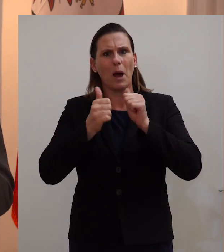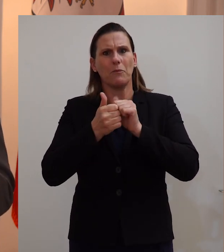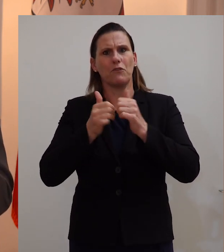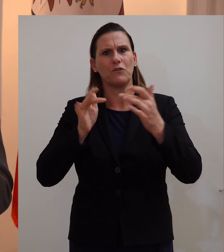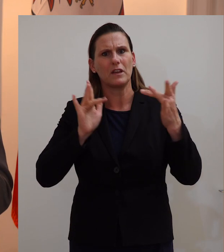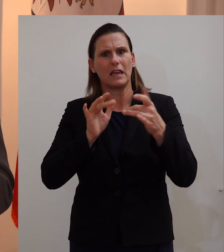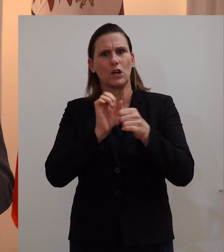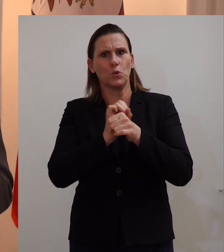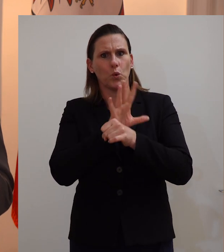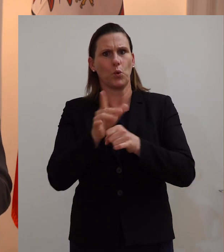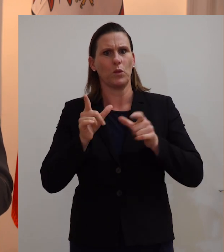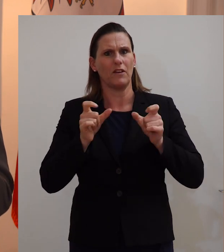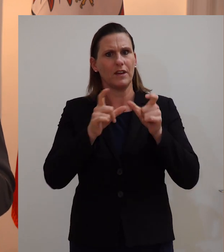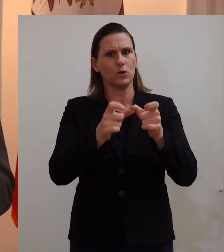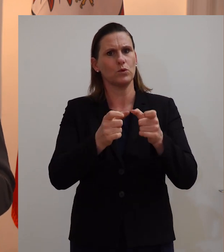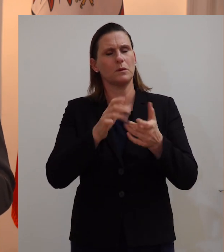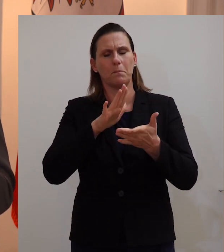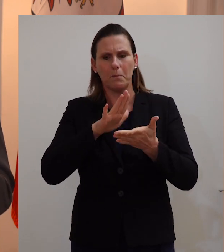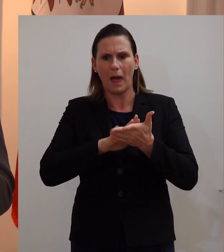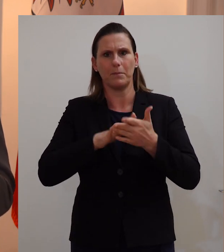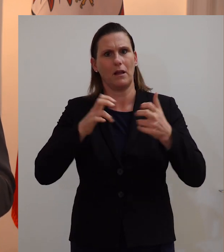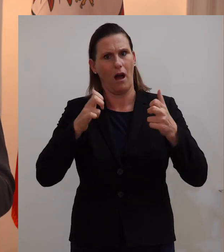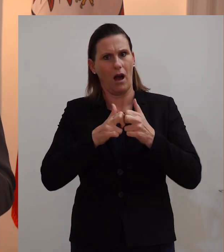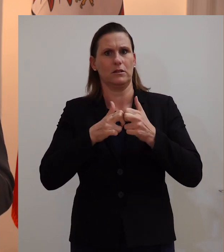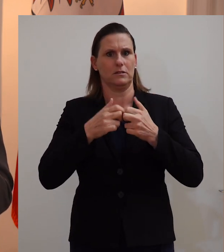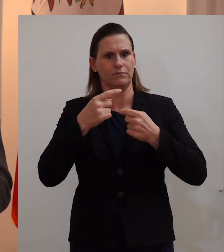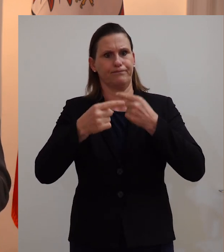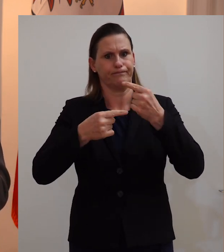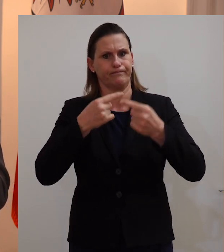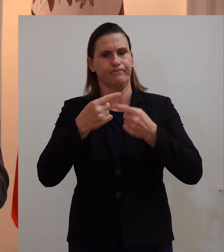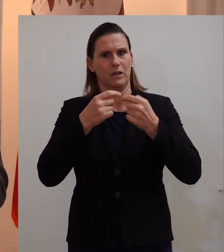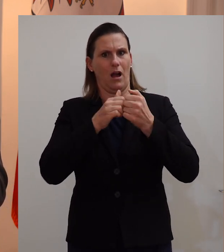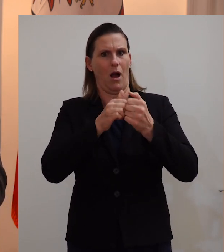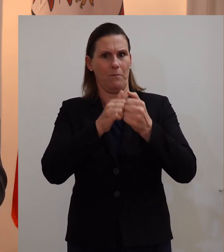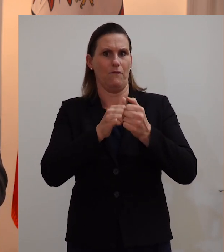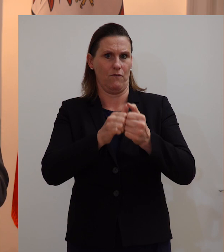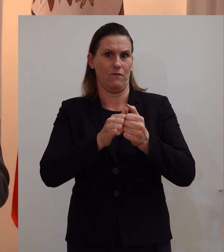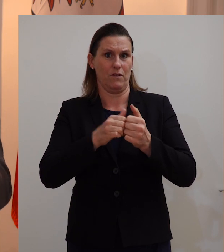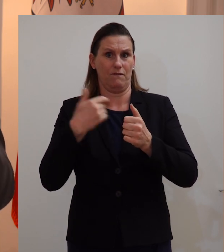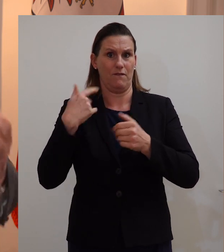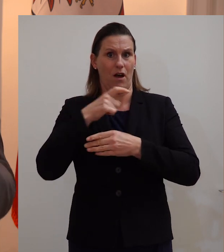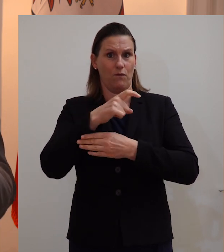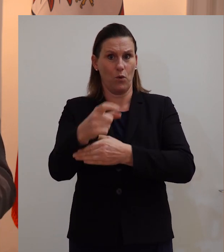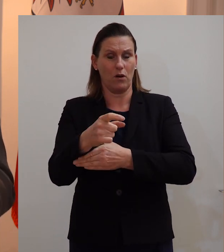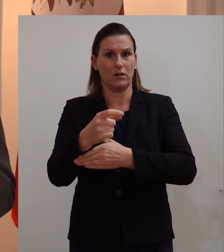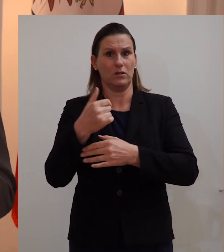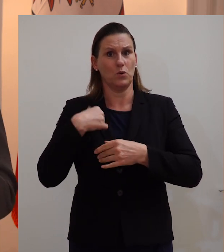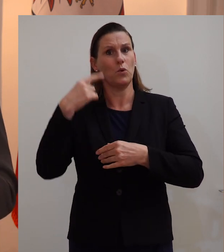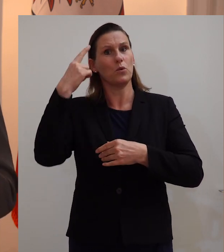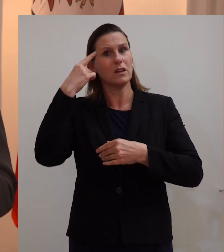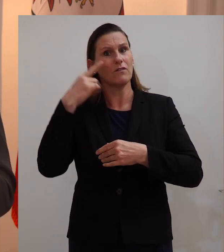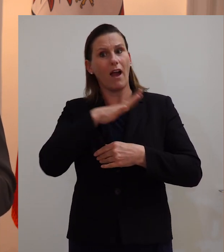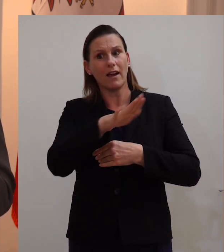das Coronavirus so entschlossen fort, wie wir das in den vergangenen Wochen getan haben. Und ich weiß,